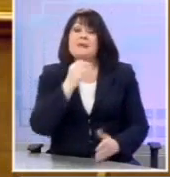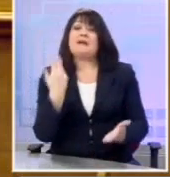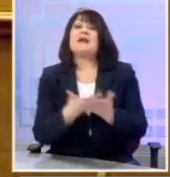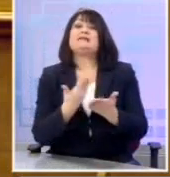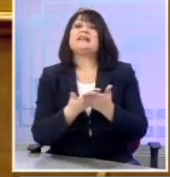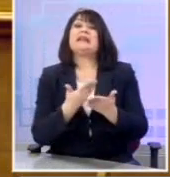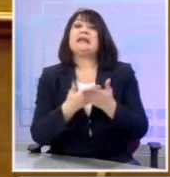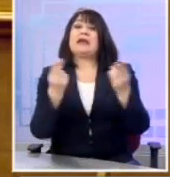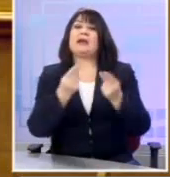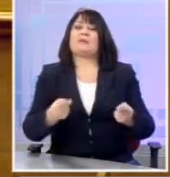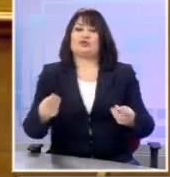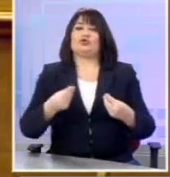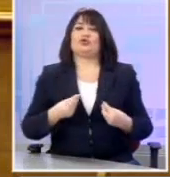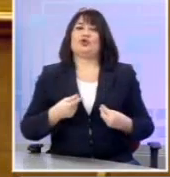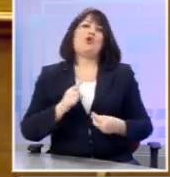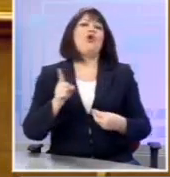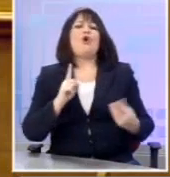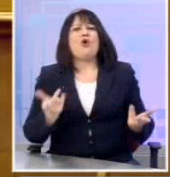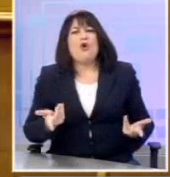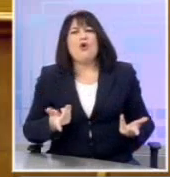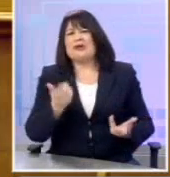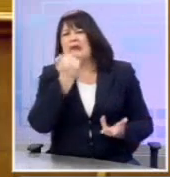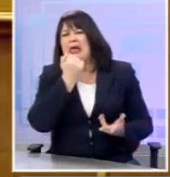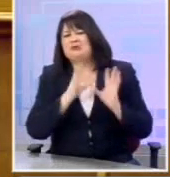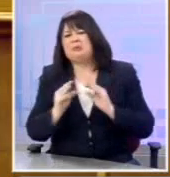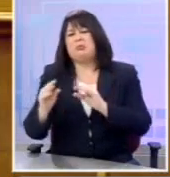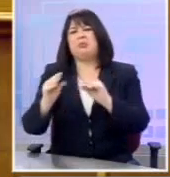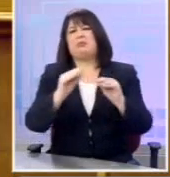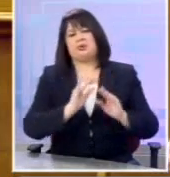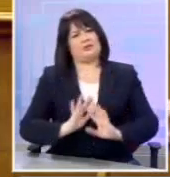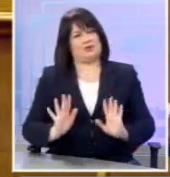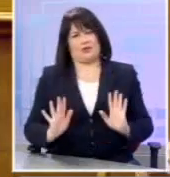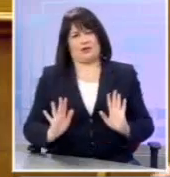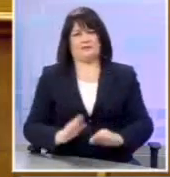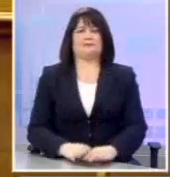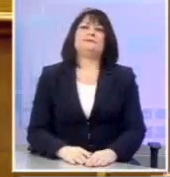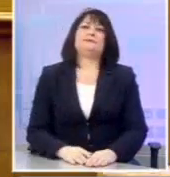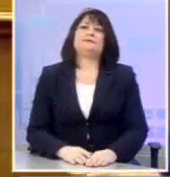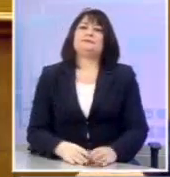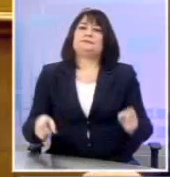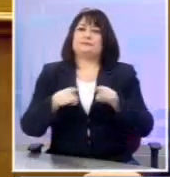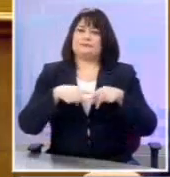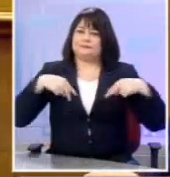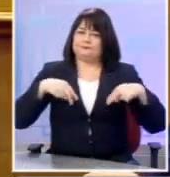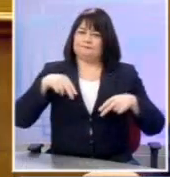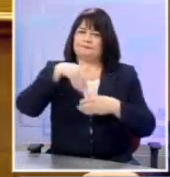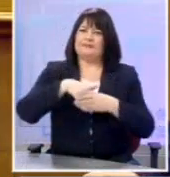στοιχεία, όχι με ασύστολη παραπληροφόρηση. Μαζί με τον Υπουργό, τον κύριο